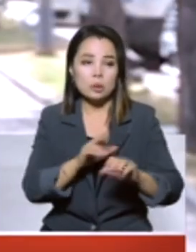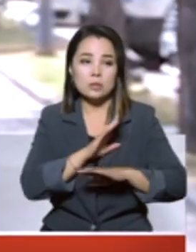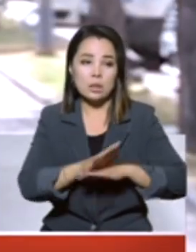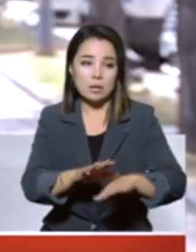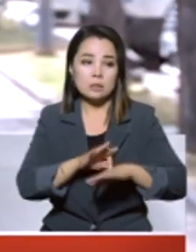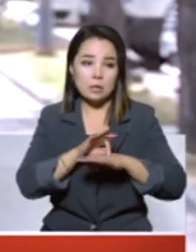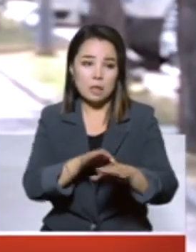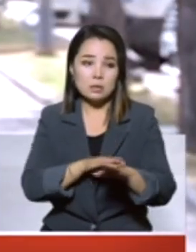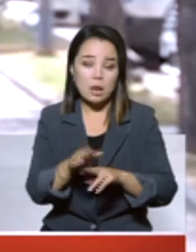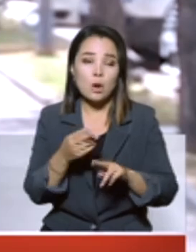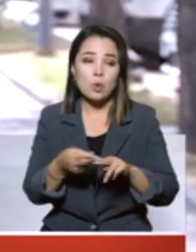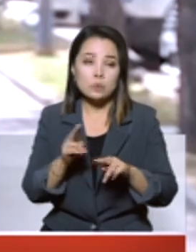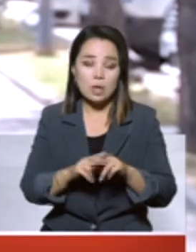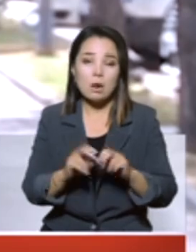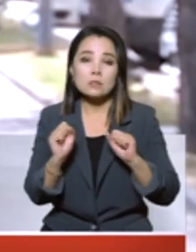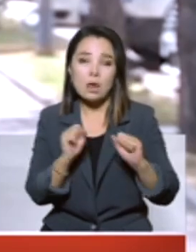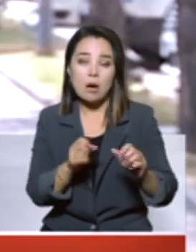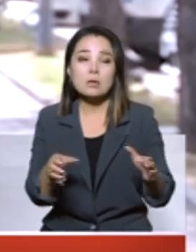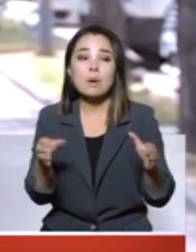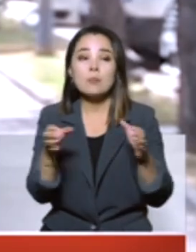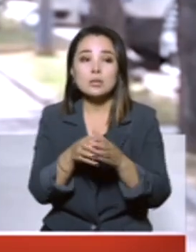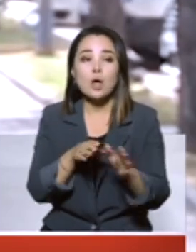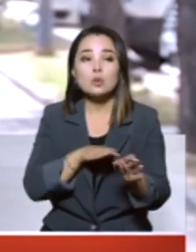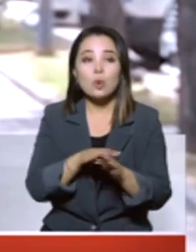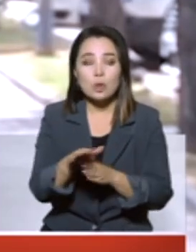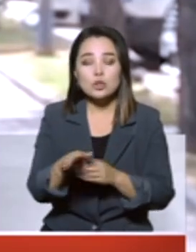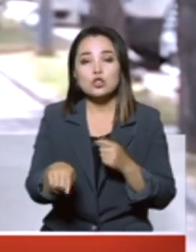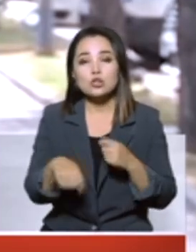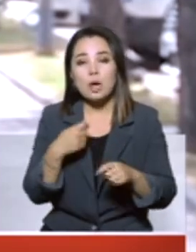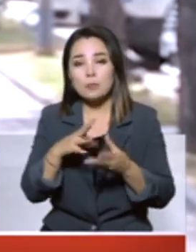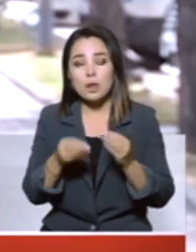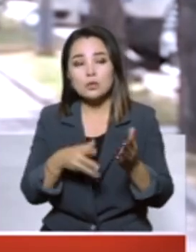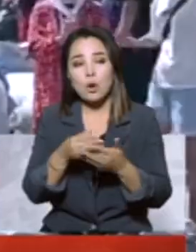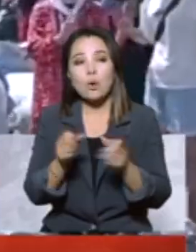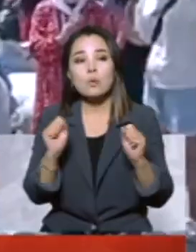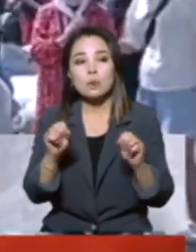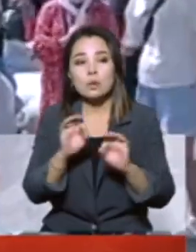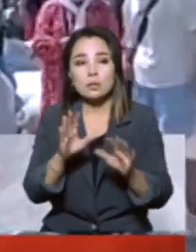сақтандырылған жағдайда, сақтандыру компаниясы толық мысалы шығынды өтеп беру мүмкіндігі болатын еді.